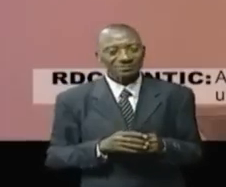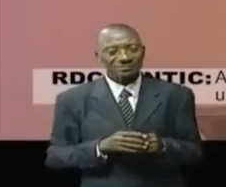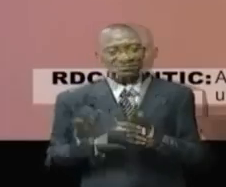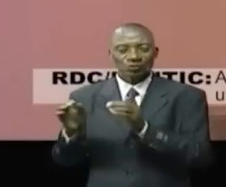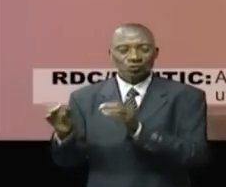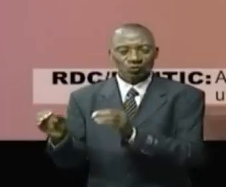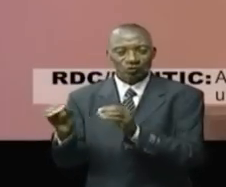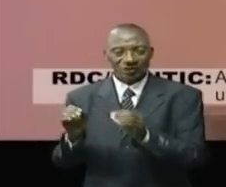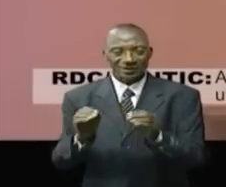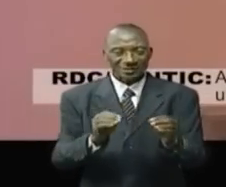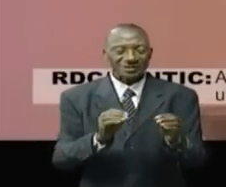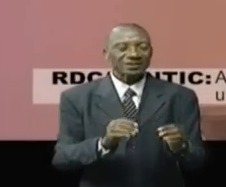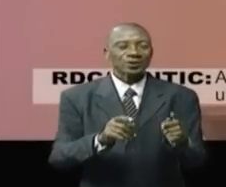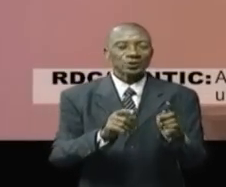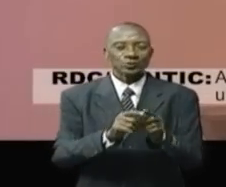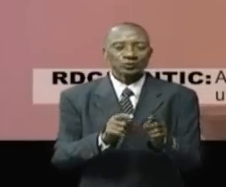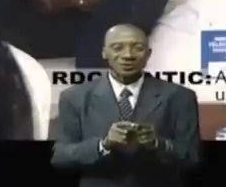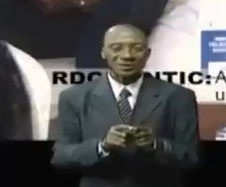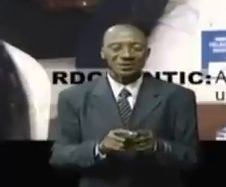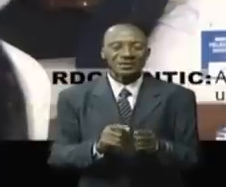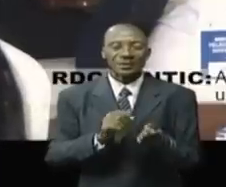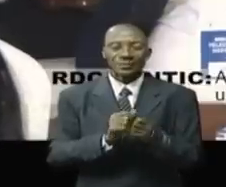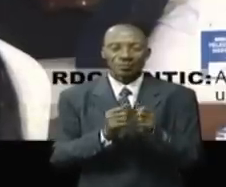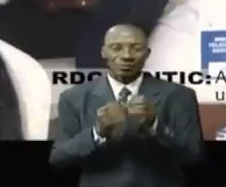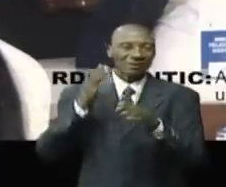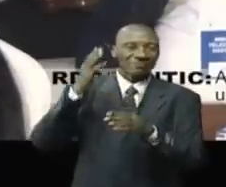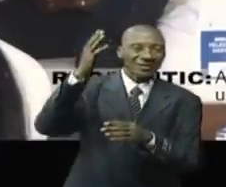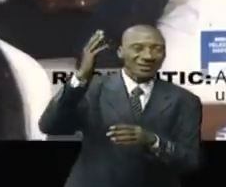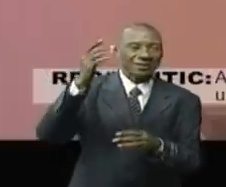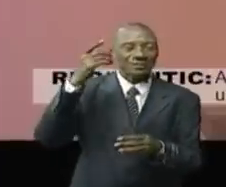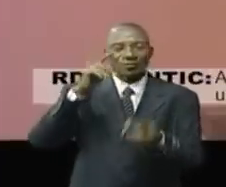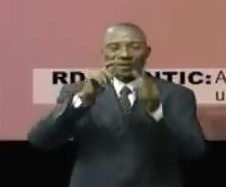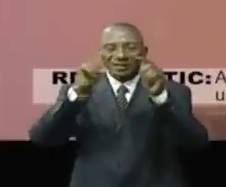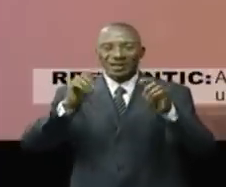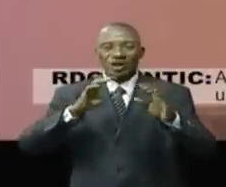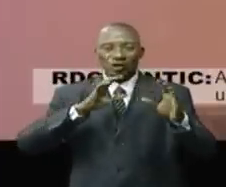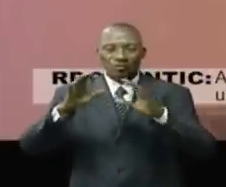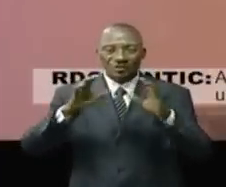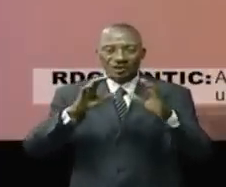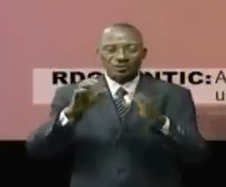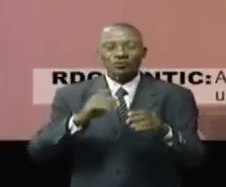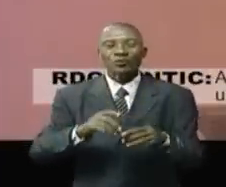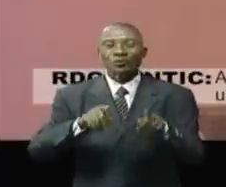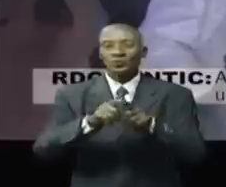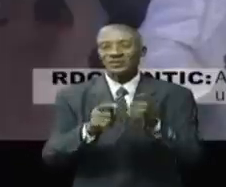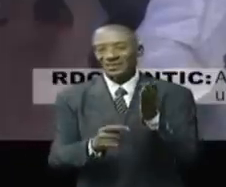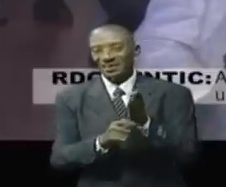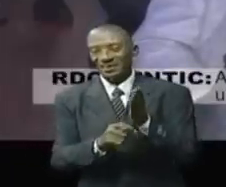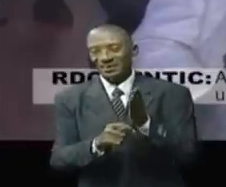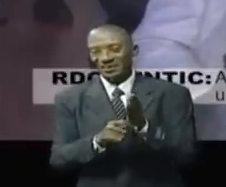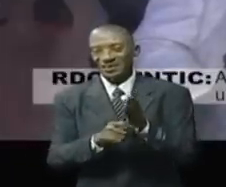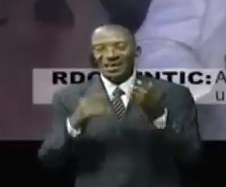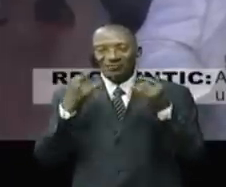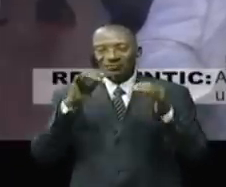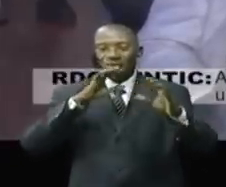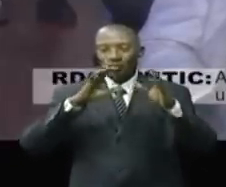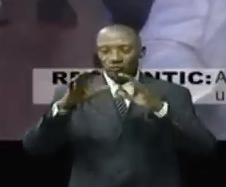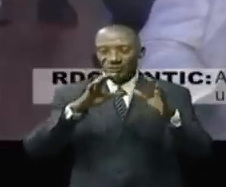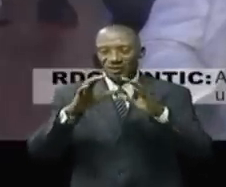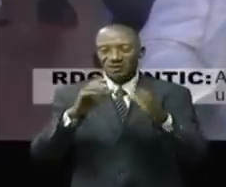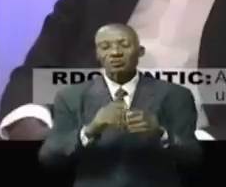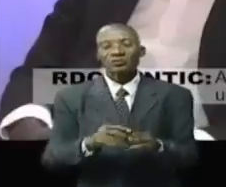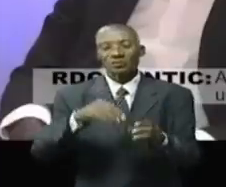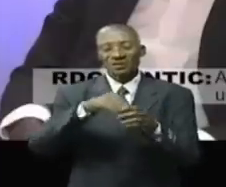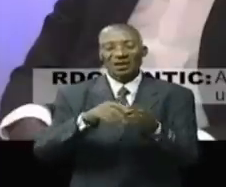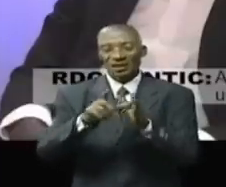les perspectives d'avenir du marché des télécommunications et des technologies de l'information et de la communication après la publication de la loi